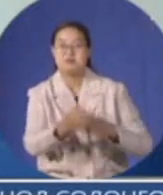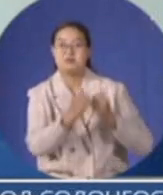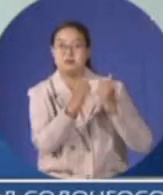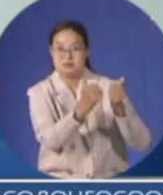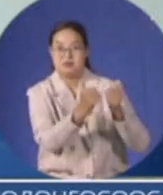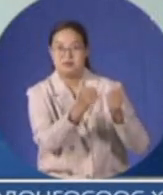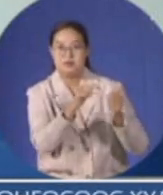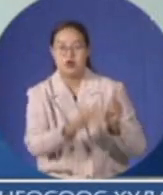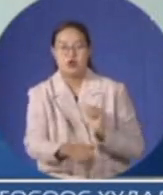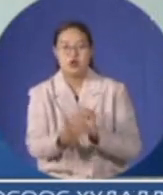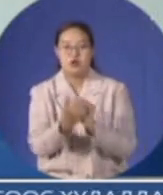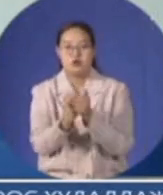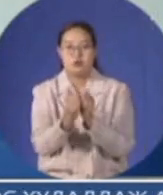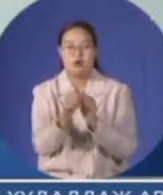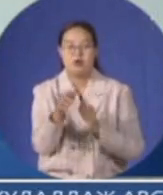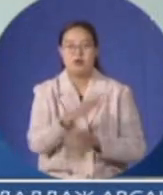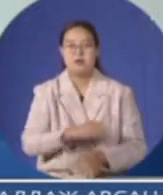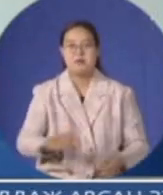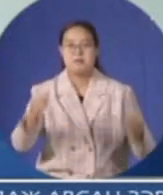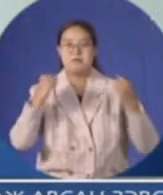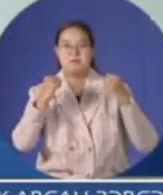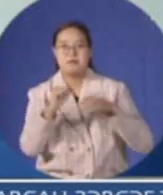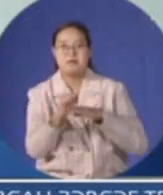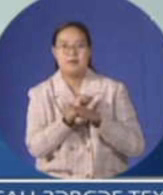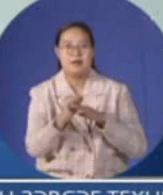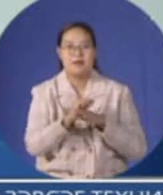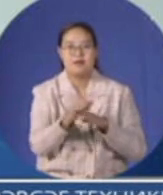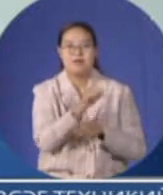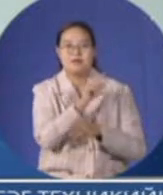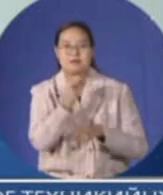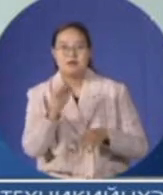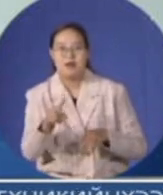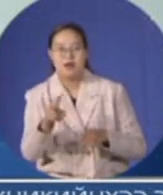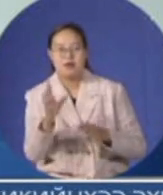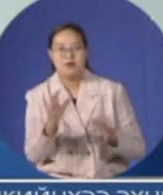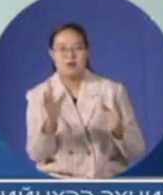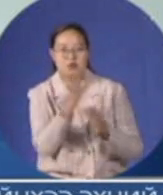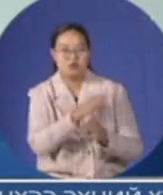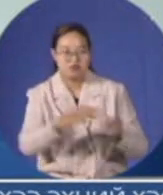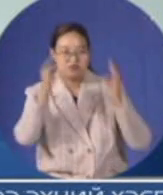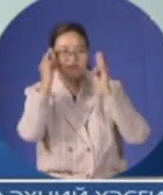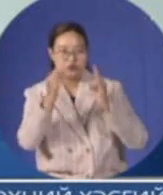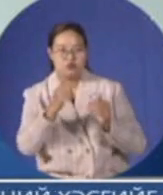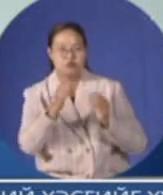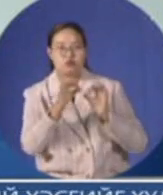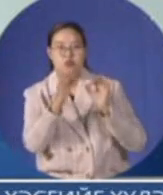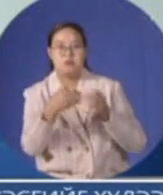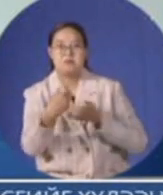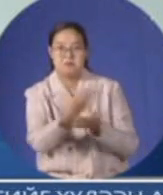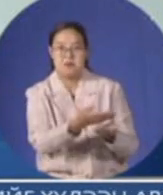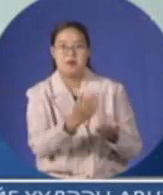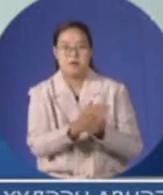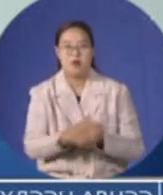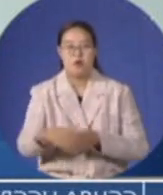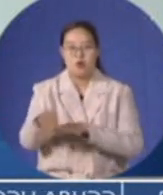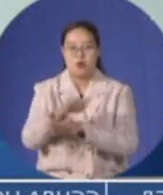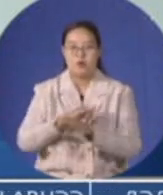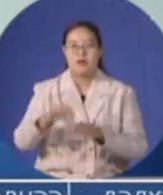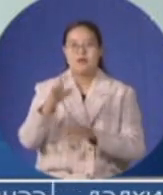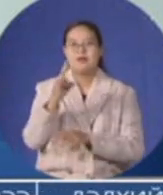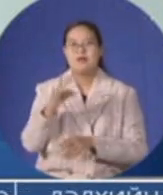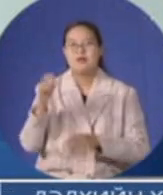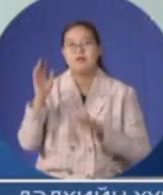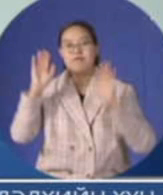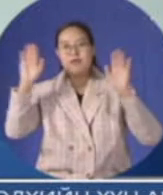спортын бэлтгэлийн заавал талбай гонт асуудлуудыг одоо шийдэж өгч байгаа. Улсын хэмжээний бас наадмуудын хөтөлбөрт одоо